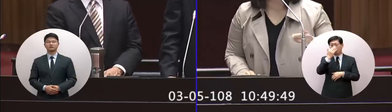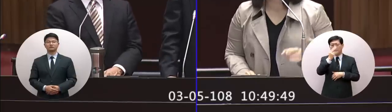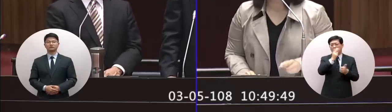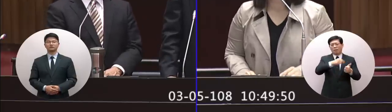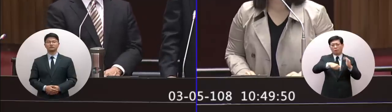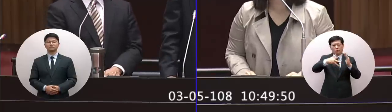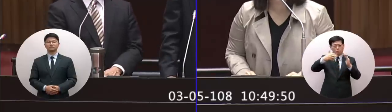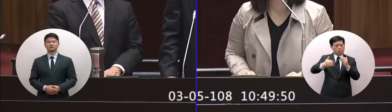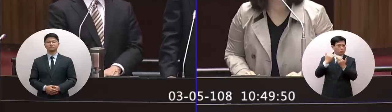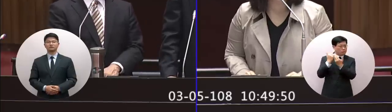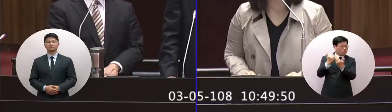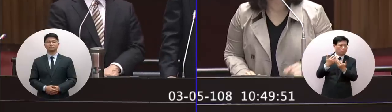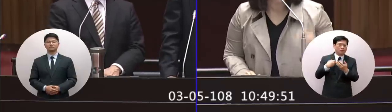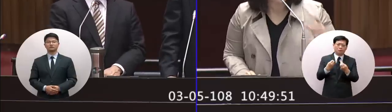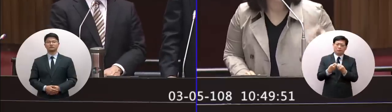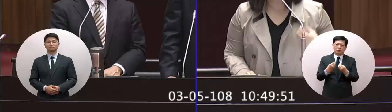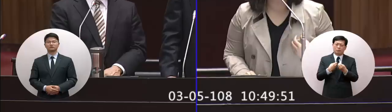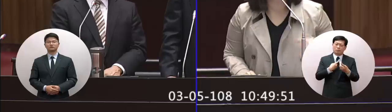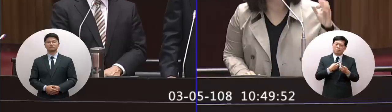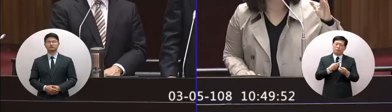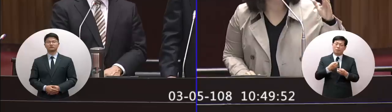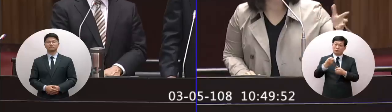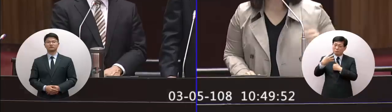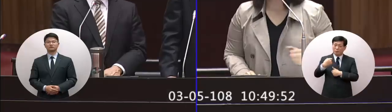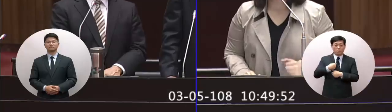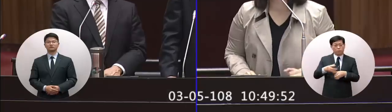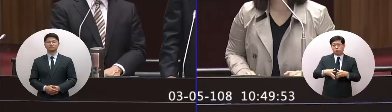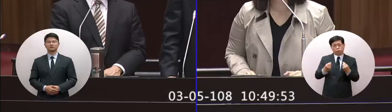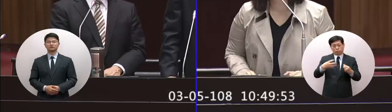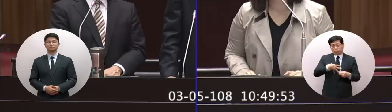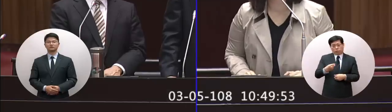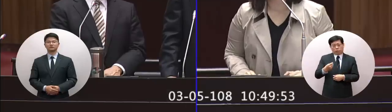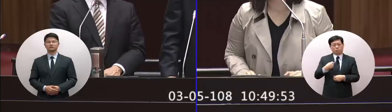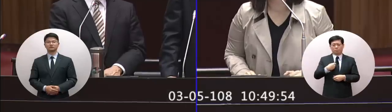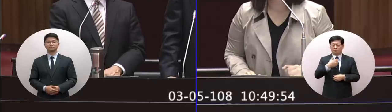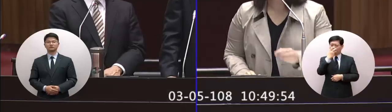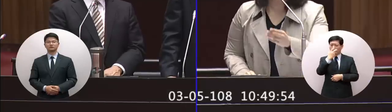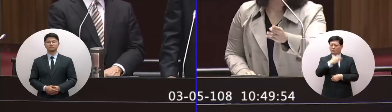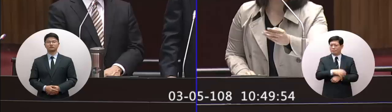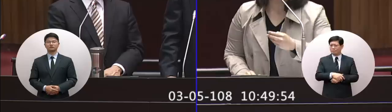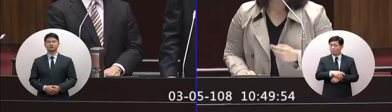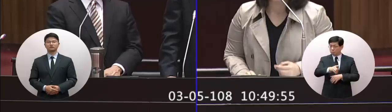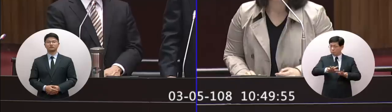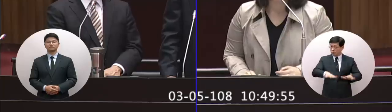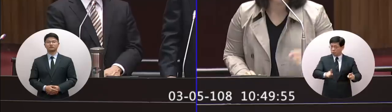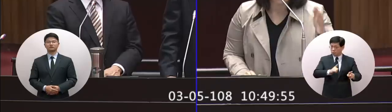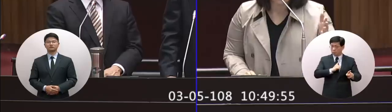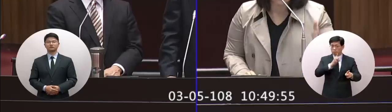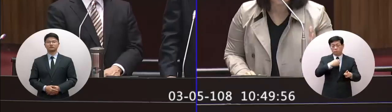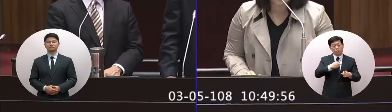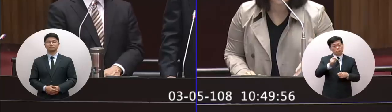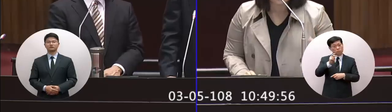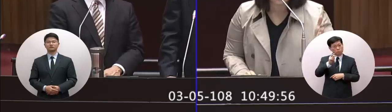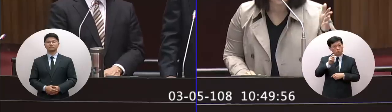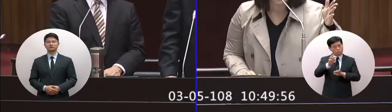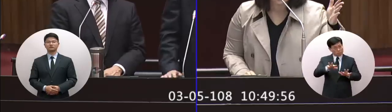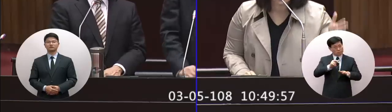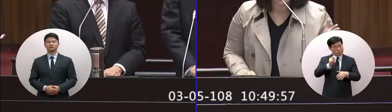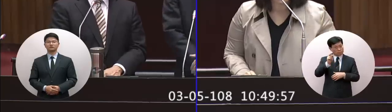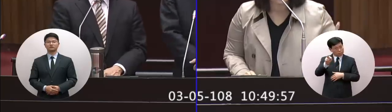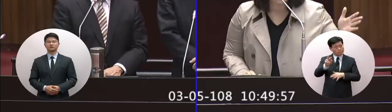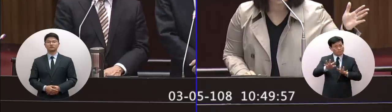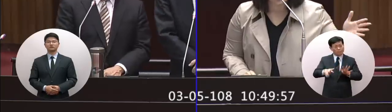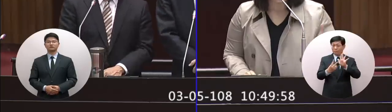出来替他挡子弹，成何体统？还告诉我说我们不用畏战，笑死人了。那你现在是不是应该看一下，我们现在的这